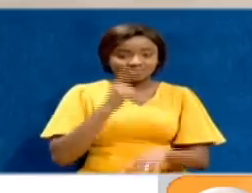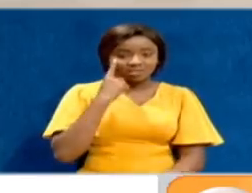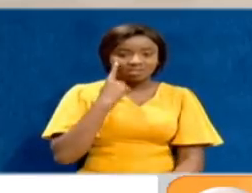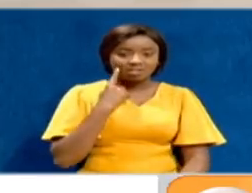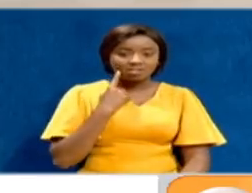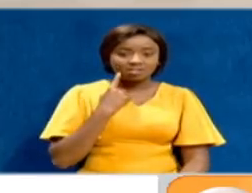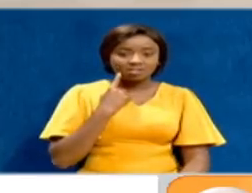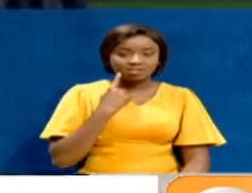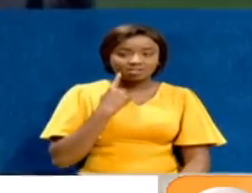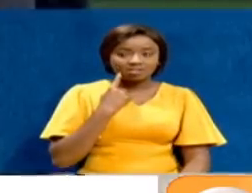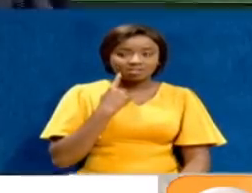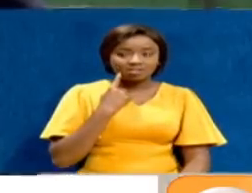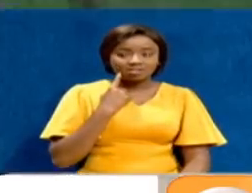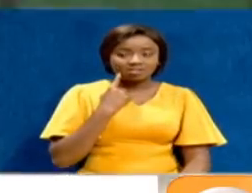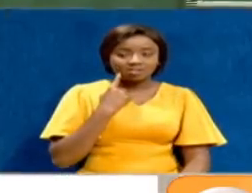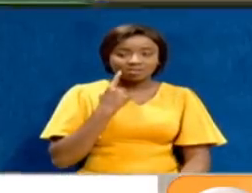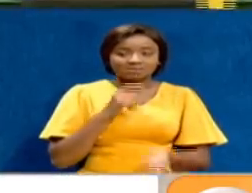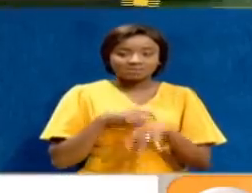akijitetea.